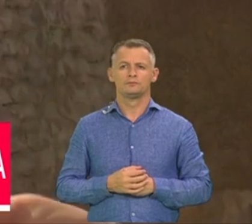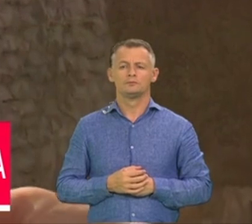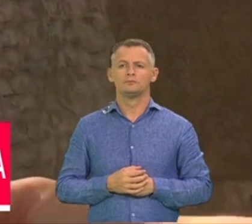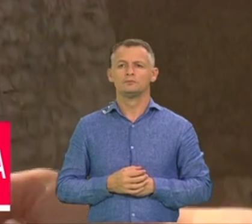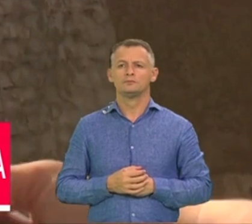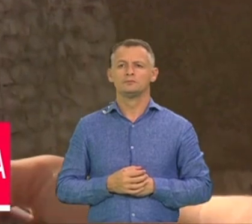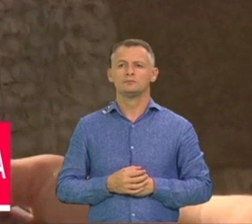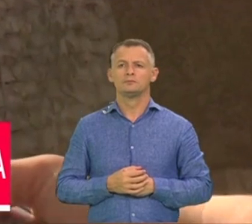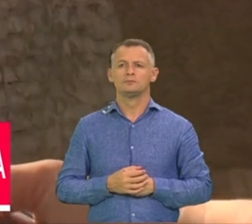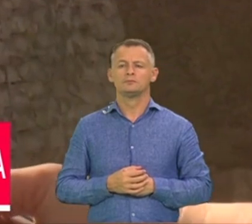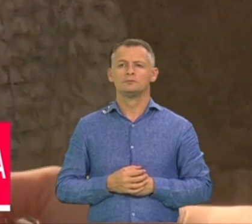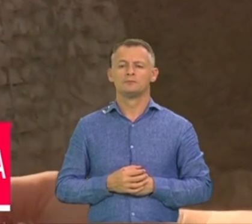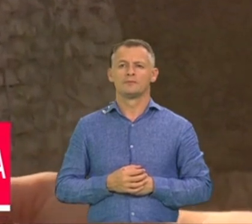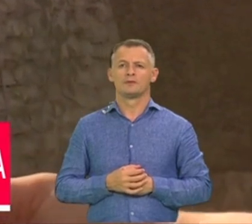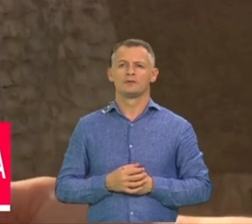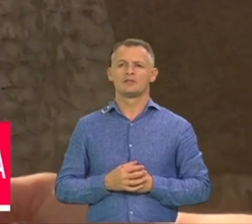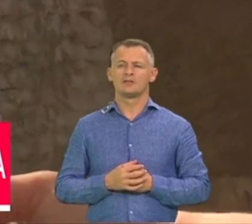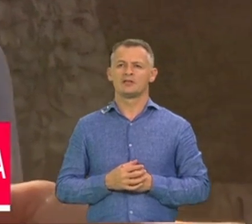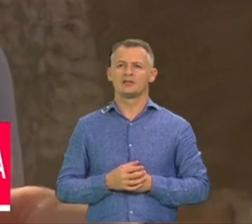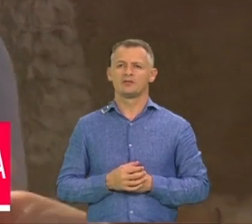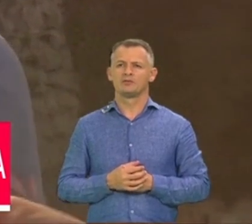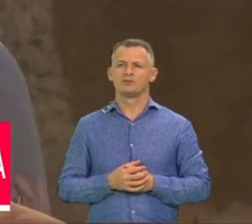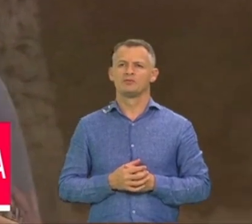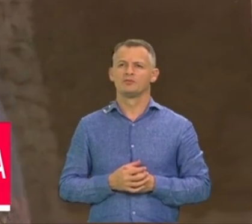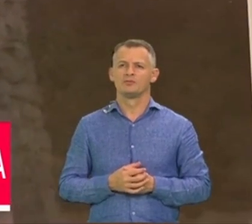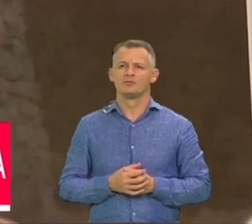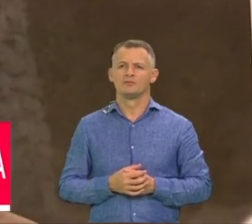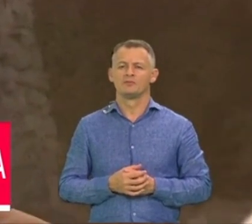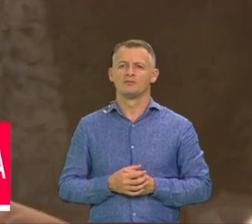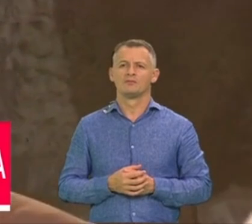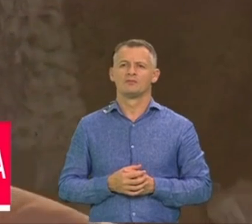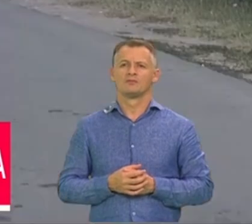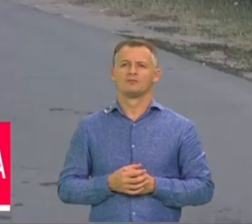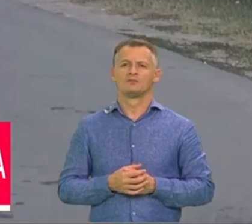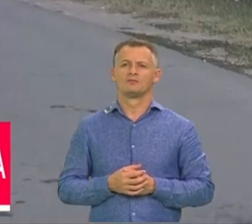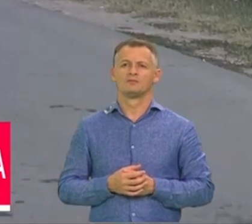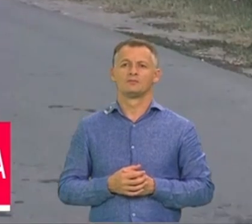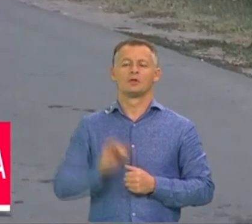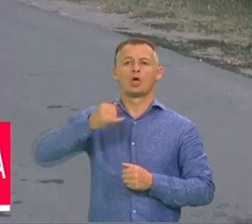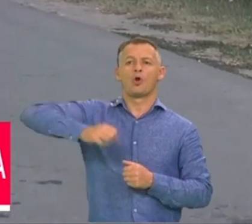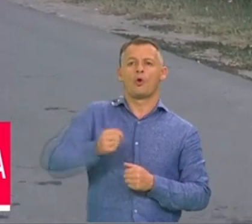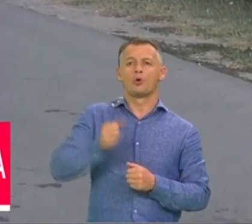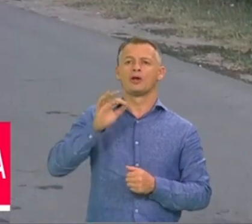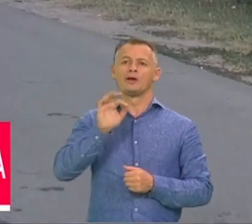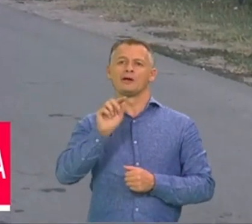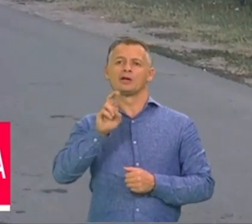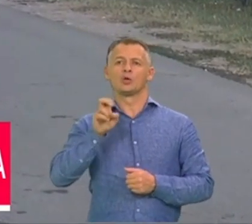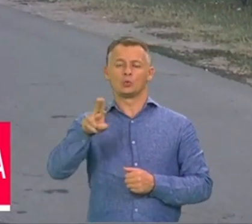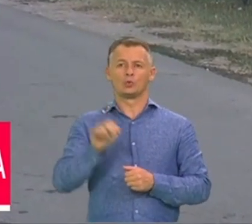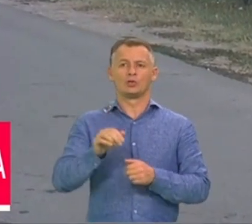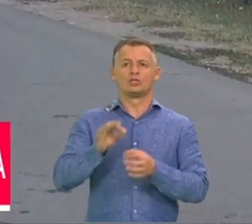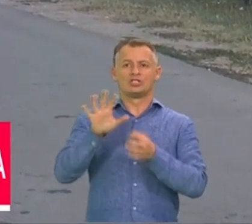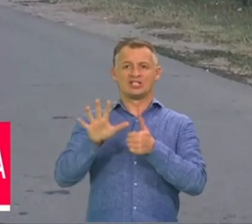E să trăim, trăim. Cum o vrea Dumnezeu. Din fața lui, unde te duci? N-avem unde. Comuna Grindu e situată la doar 6 km de